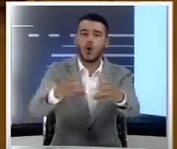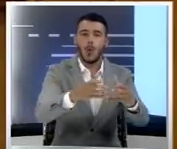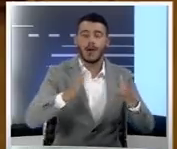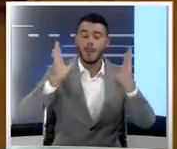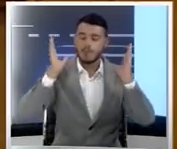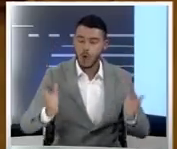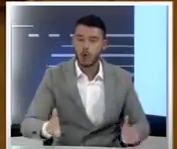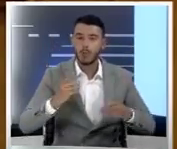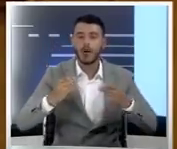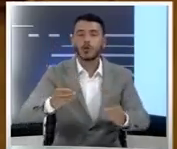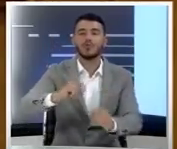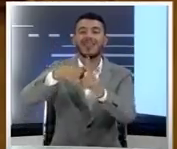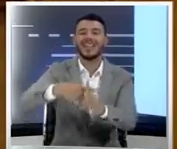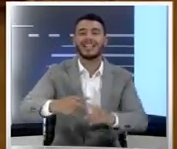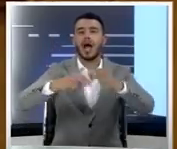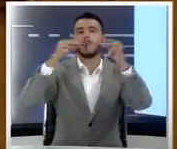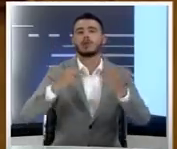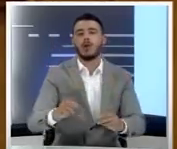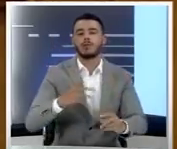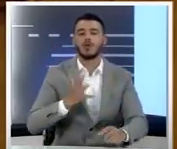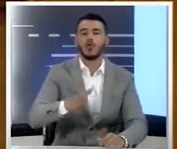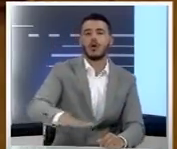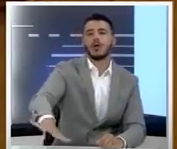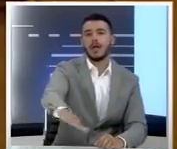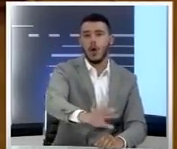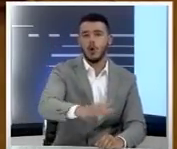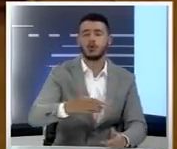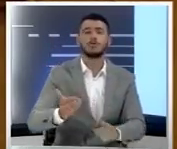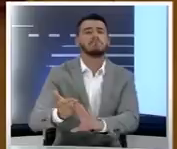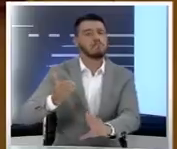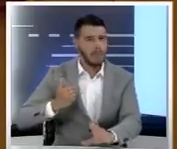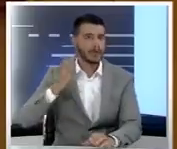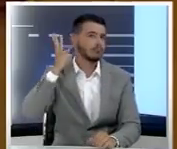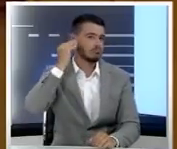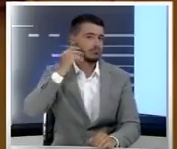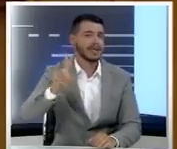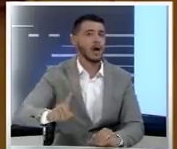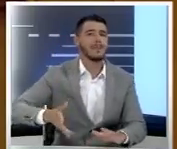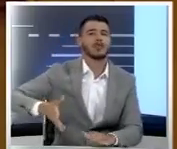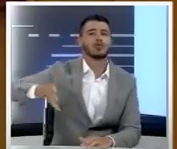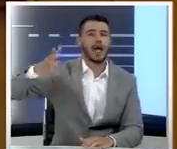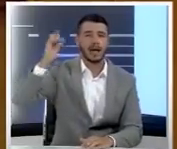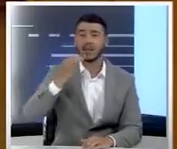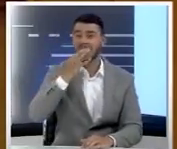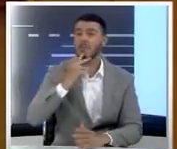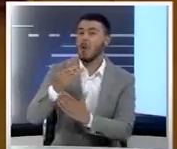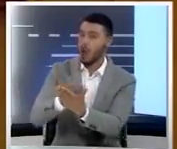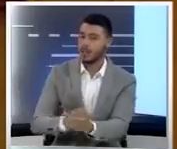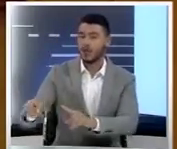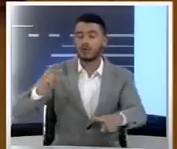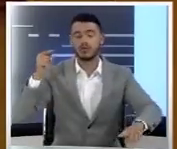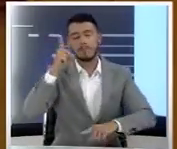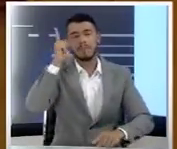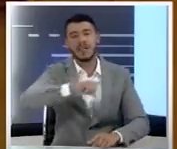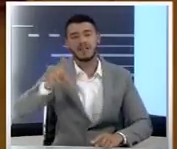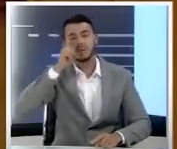λαό. Ο κύριος Μητσοτάκης τον ακούσαμε. 50 λεπτά μίλησε, είπε αρκετές φορές ψεύτη τον Πρωθυπουργό.